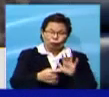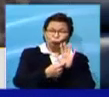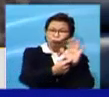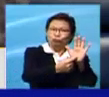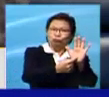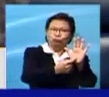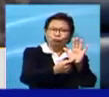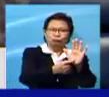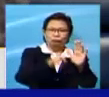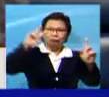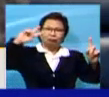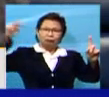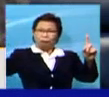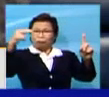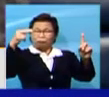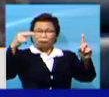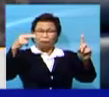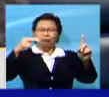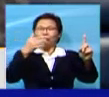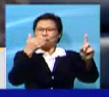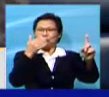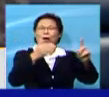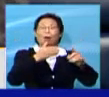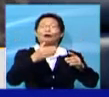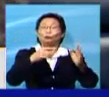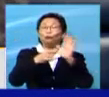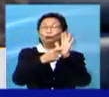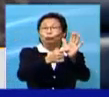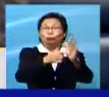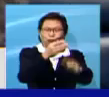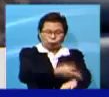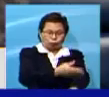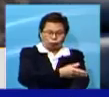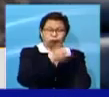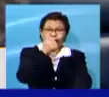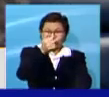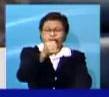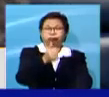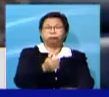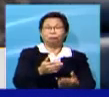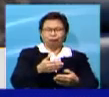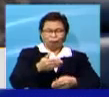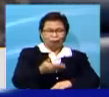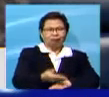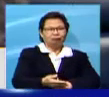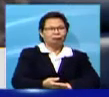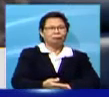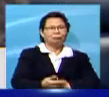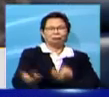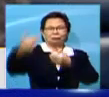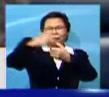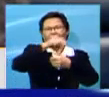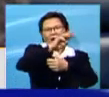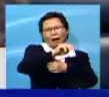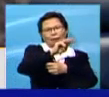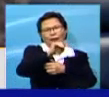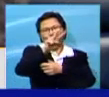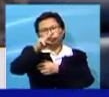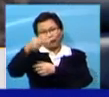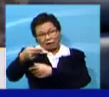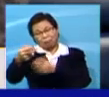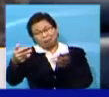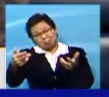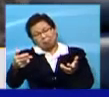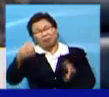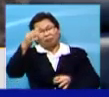menunjukkan prestasi yang baik daripada segi penyertaan di dalam MM2H ini. Jadi